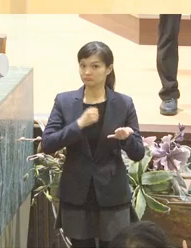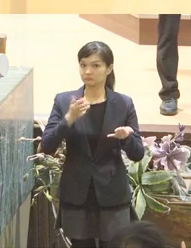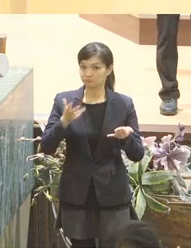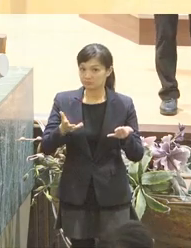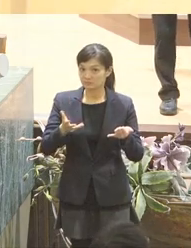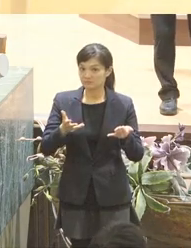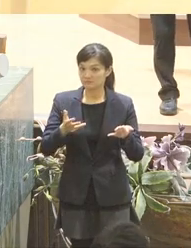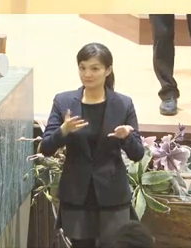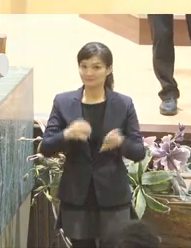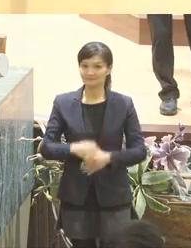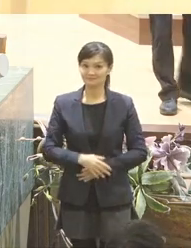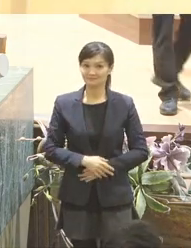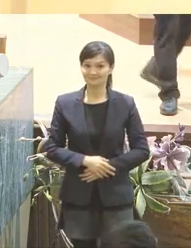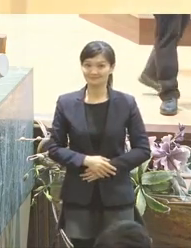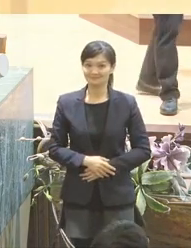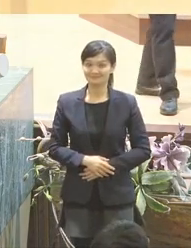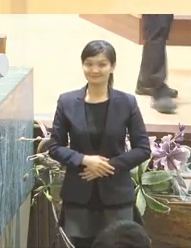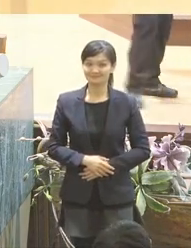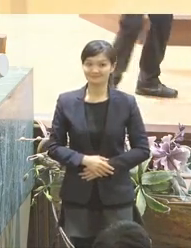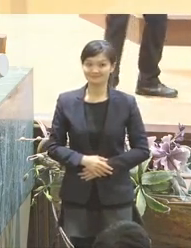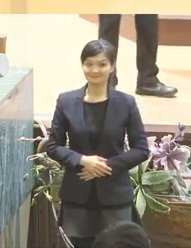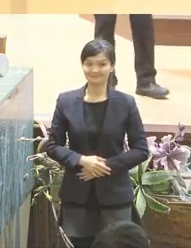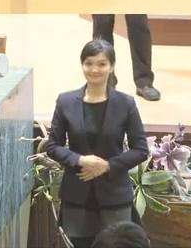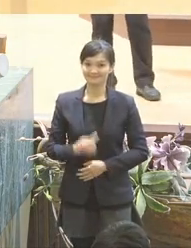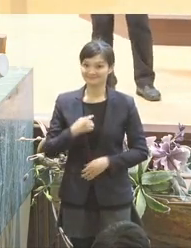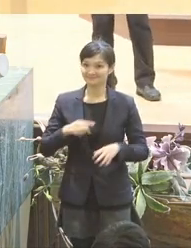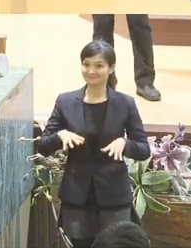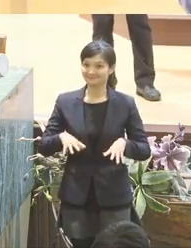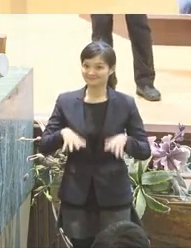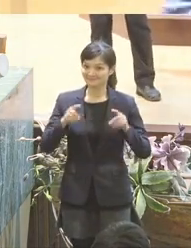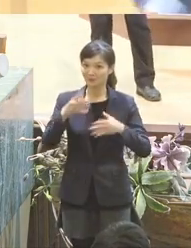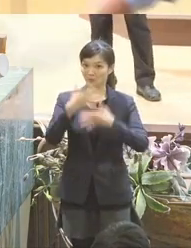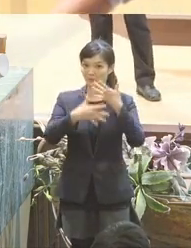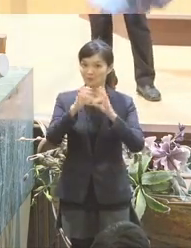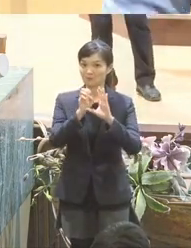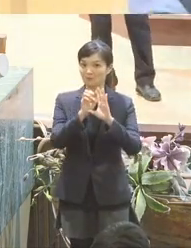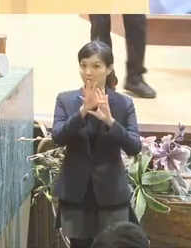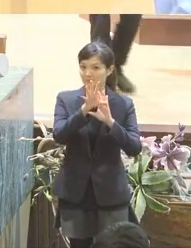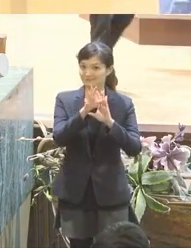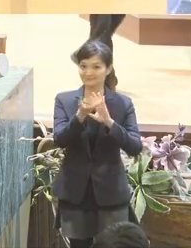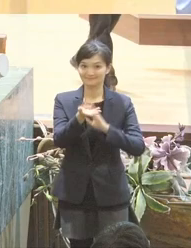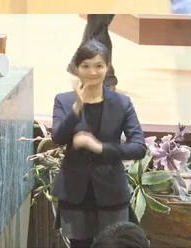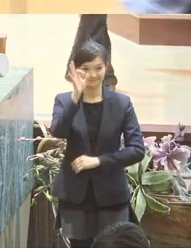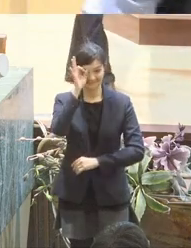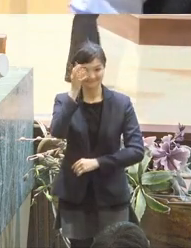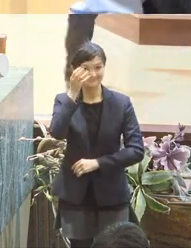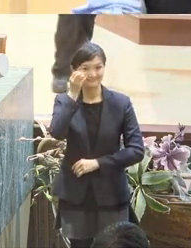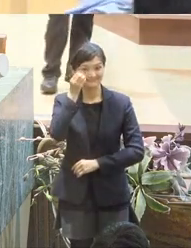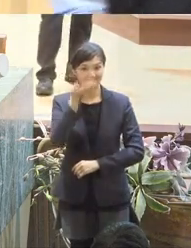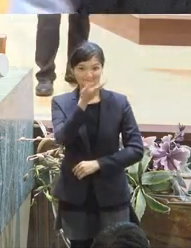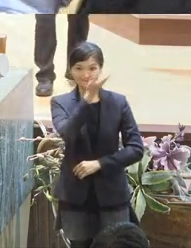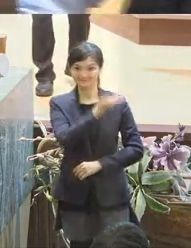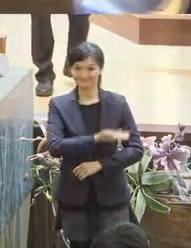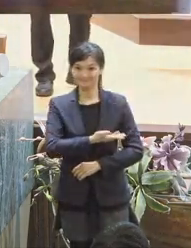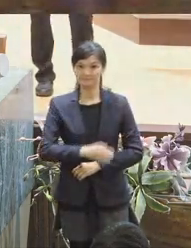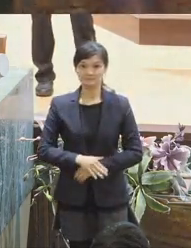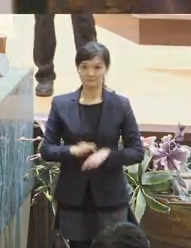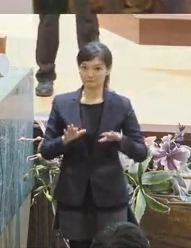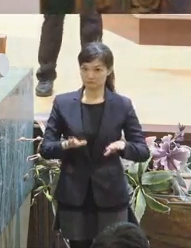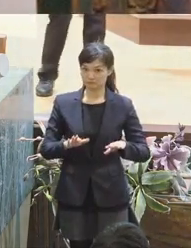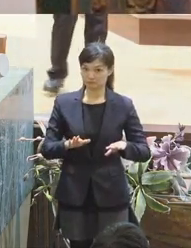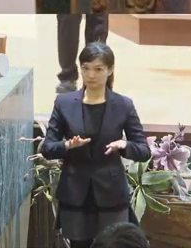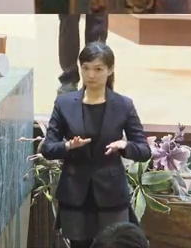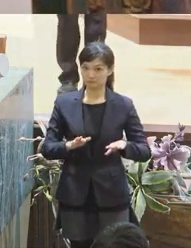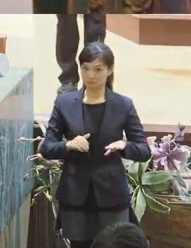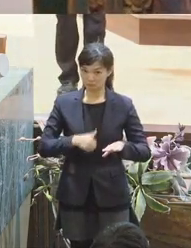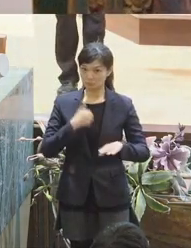我先带来啊，带来一个影片哈，这是正在进行的，现